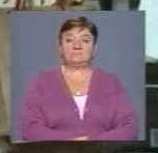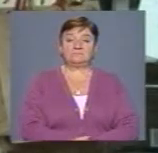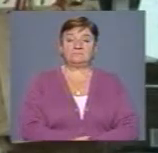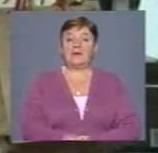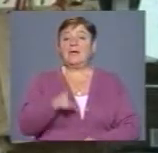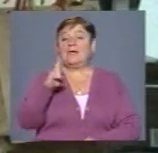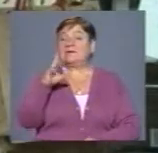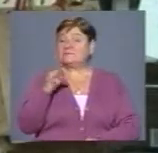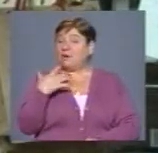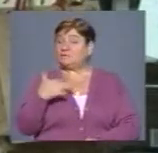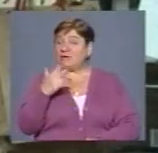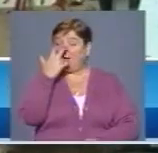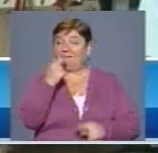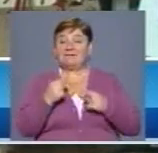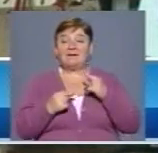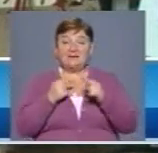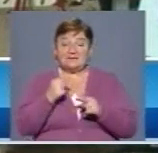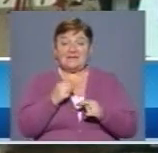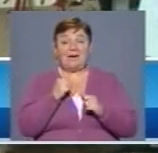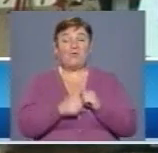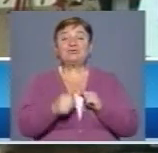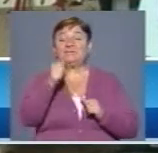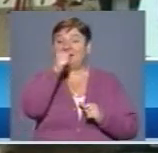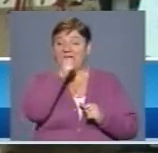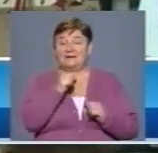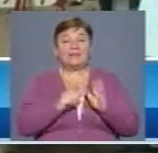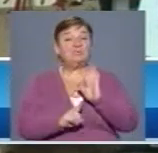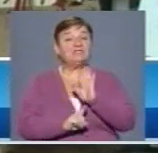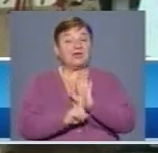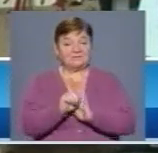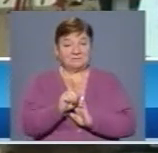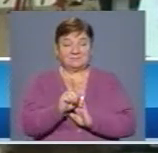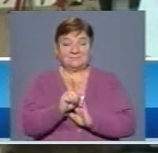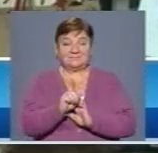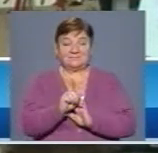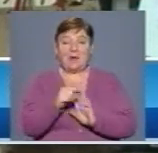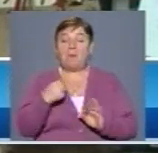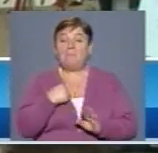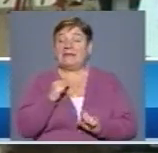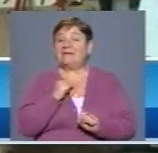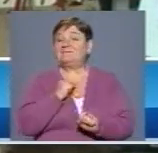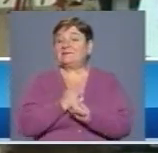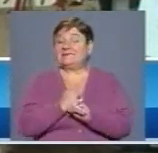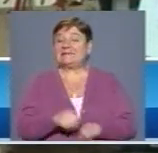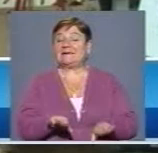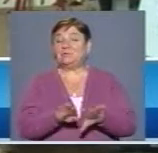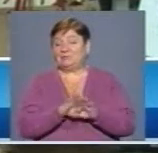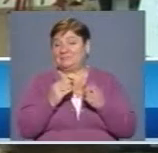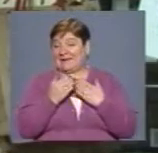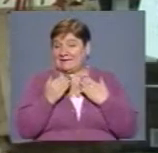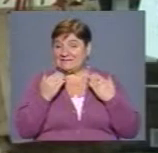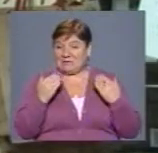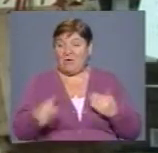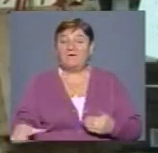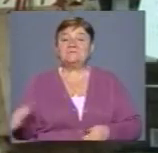Це вже традиція. Кожен рік, в грудні, на початку, ми влаштовуємо таку штуку. І всі,